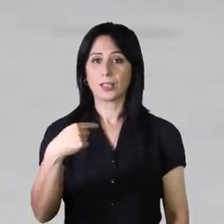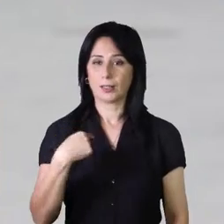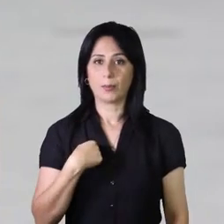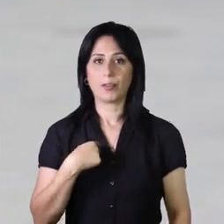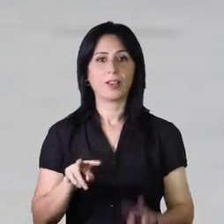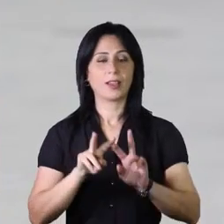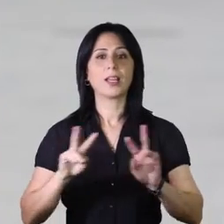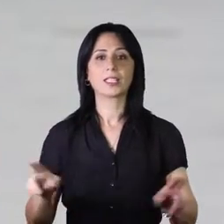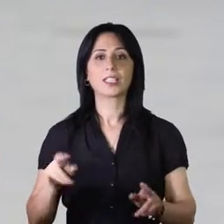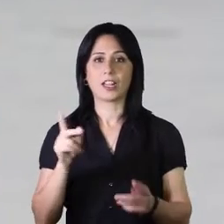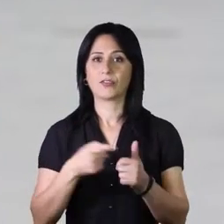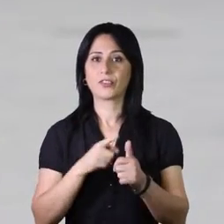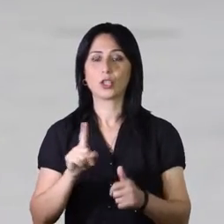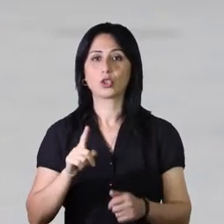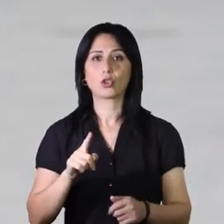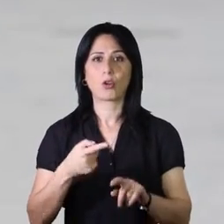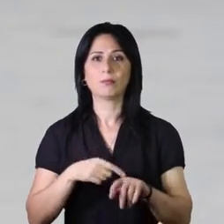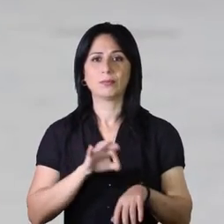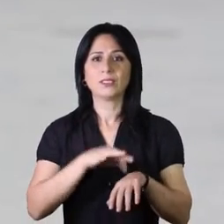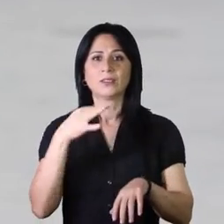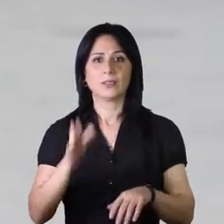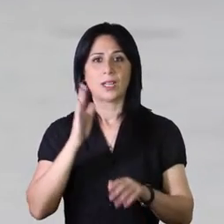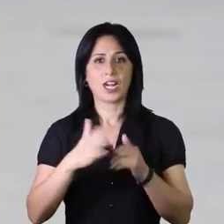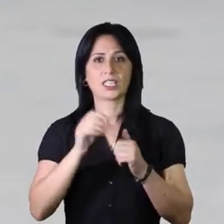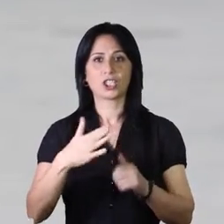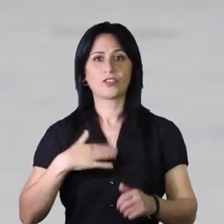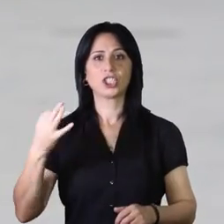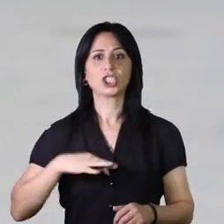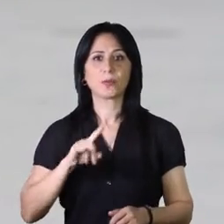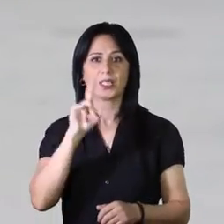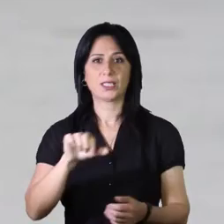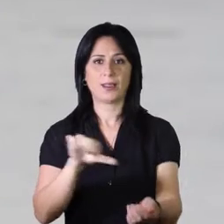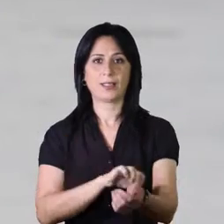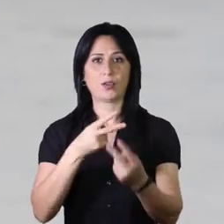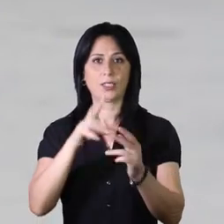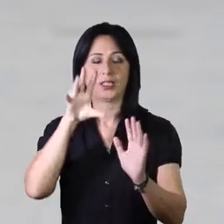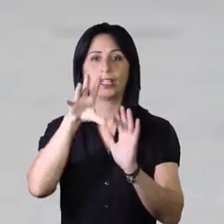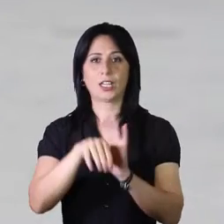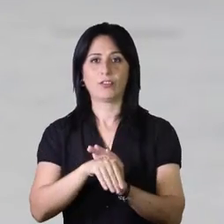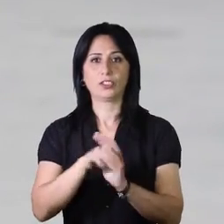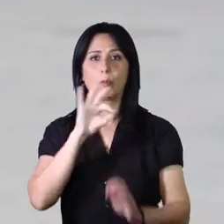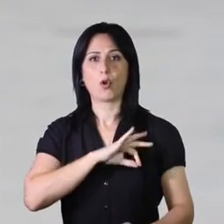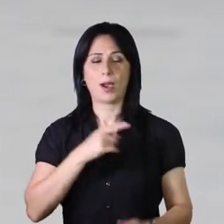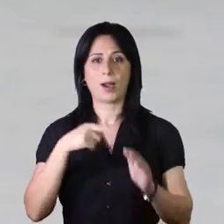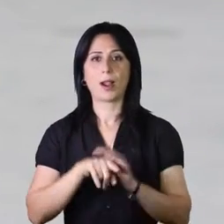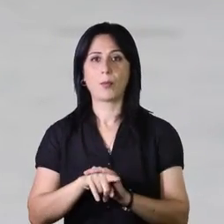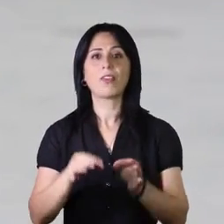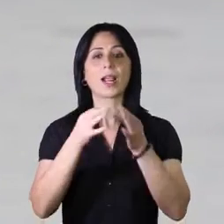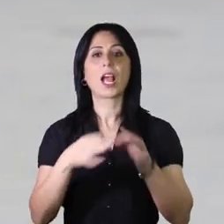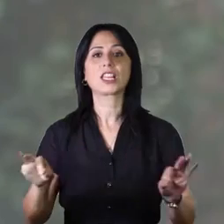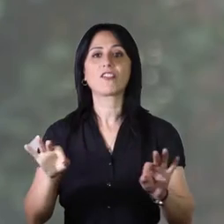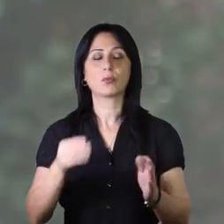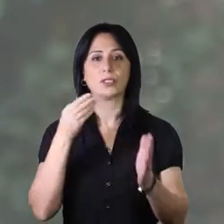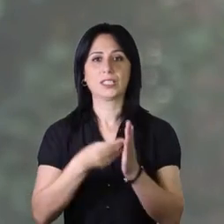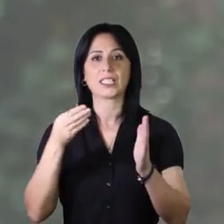ფრიალი. შენ და მე ერთნაირად ვთვლით, რომ სასტიკია ის სასჯელი, რომელსაც ჩვენი შვილები იხდიან ციხეში ნარკოტიკის მოხმარების